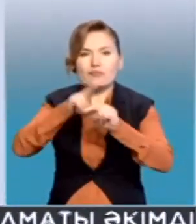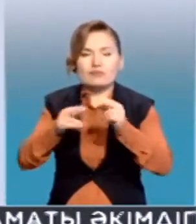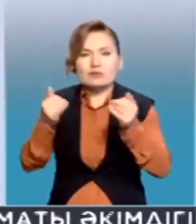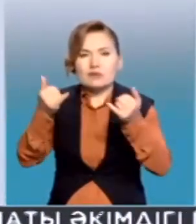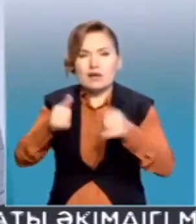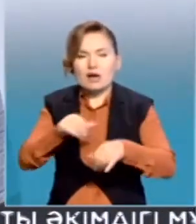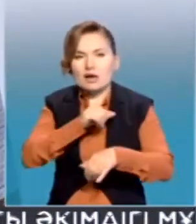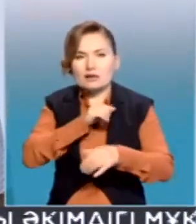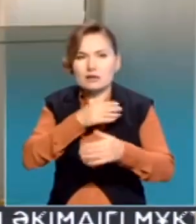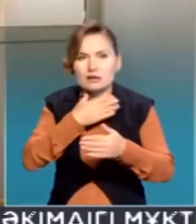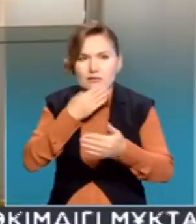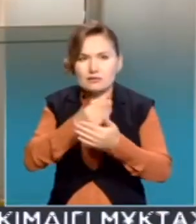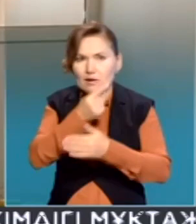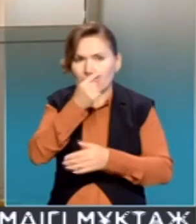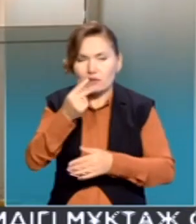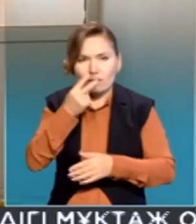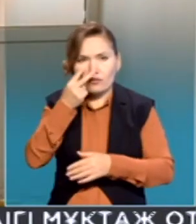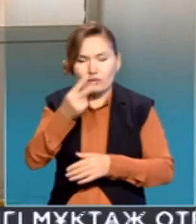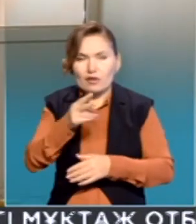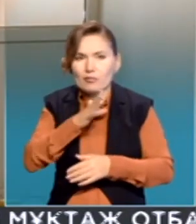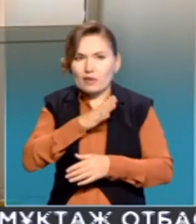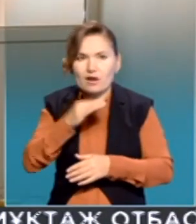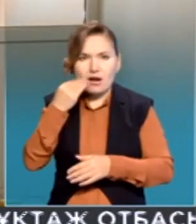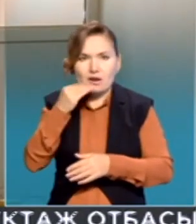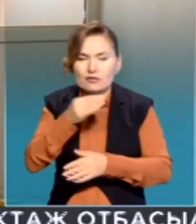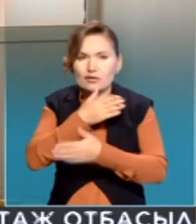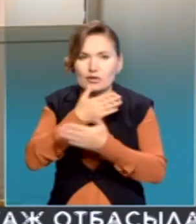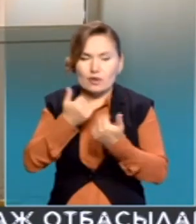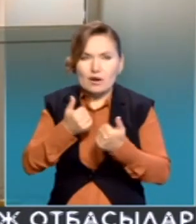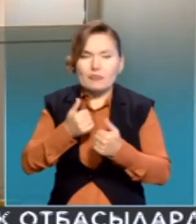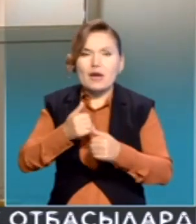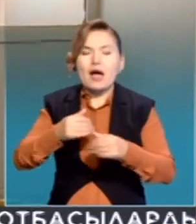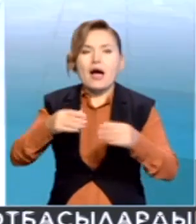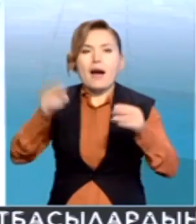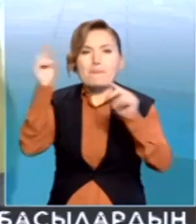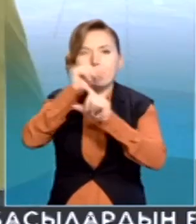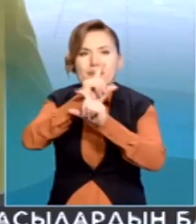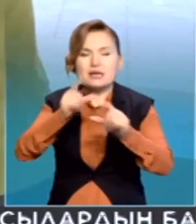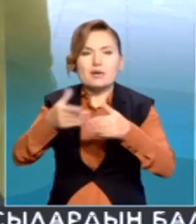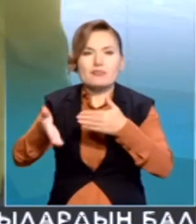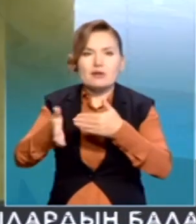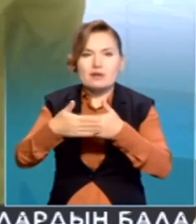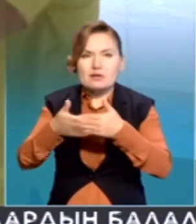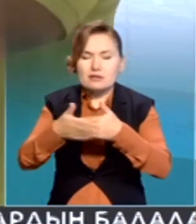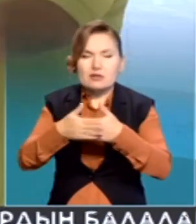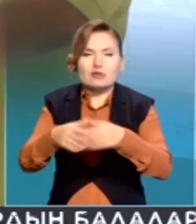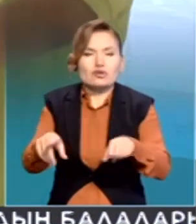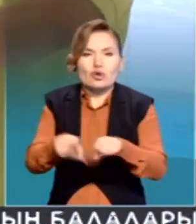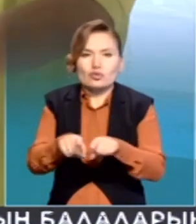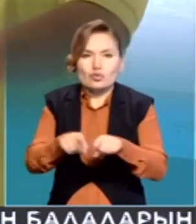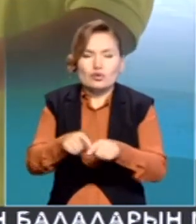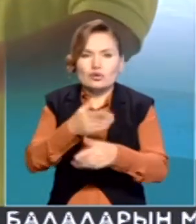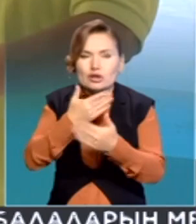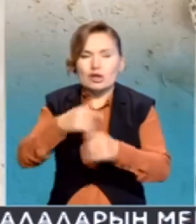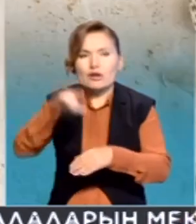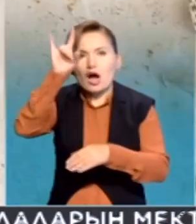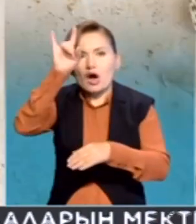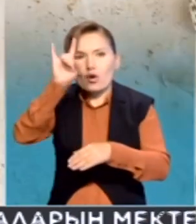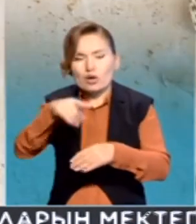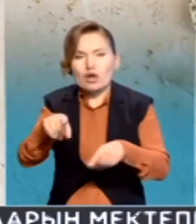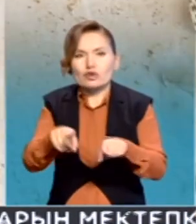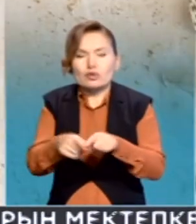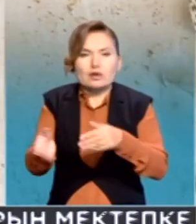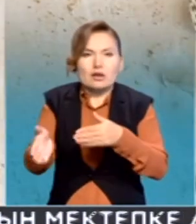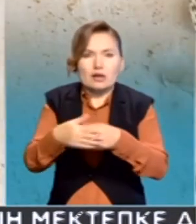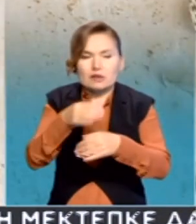бар отырған. Бүгінде мектептің есіктері де жабылмайды. Жаңбыр жауса төбесінен су ағады. Соның салдарынан бөлмелердің